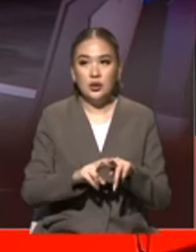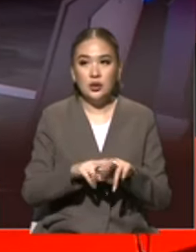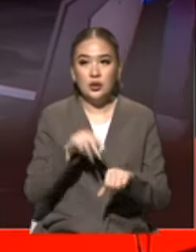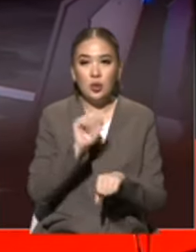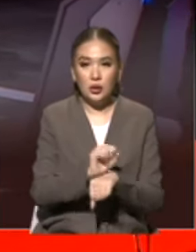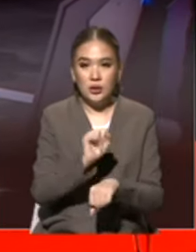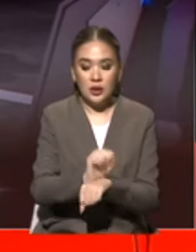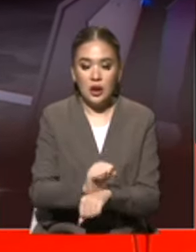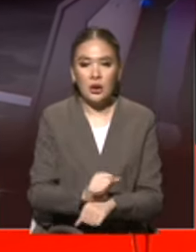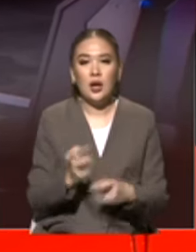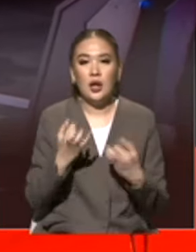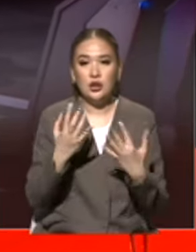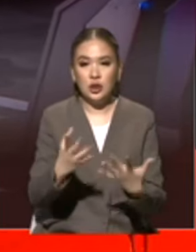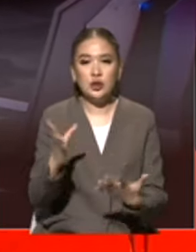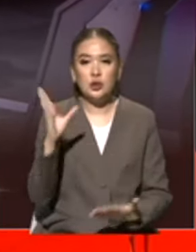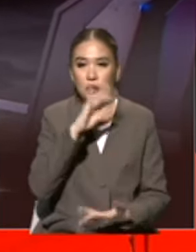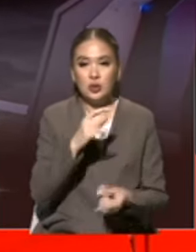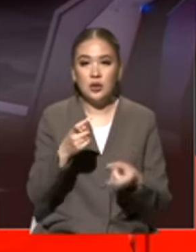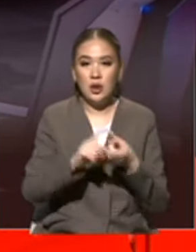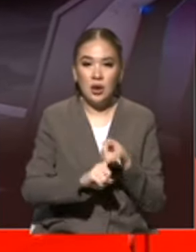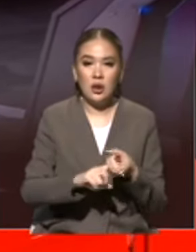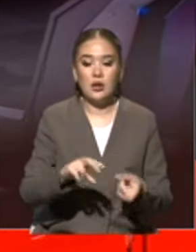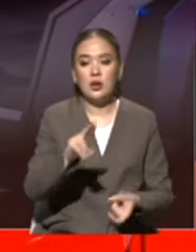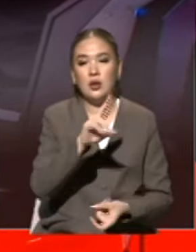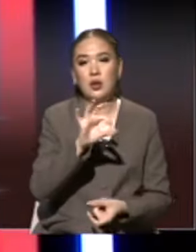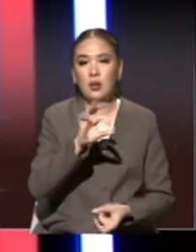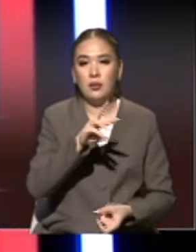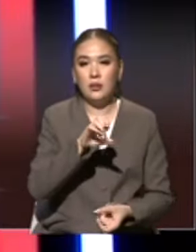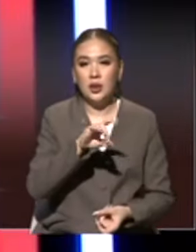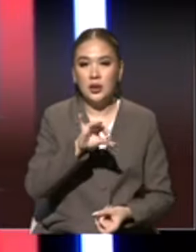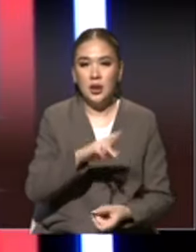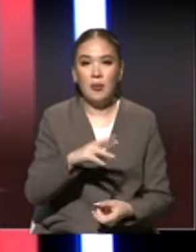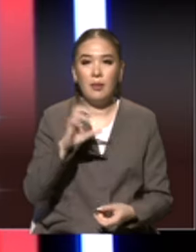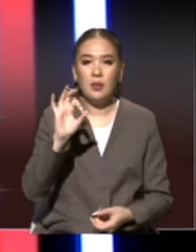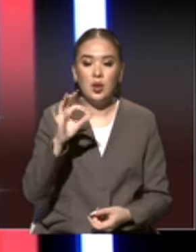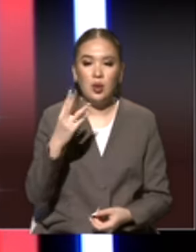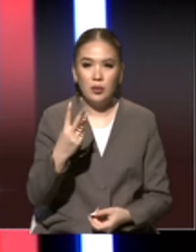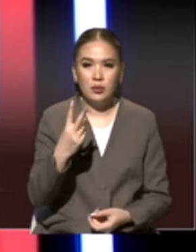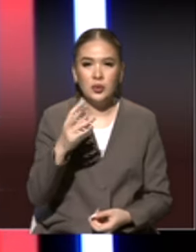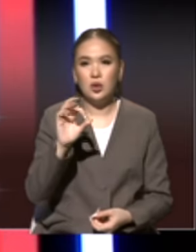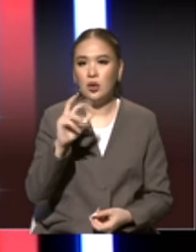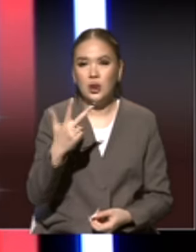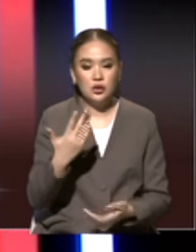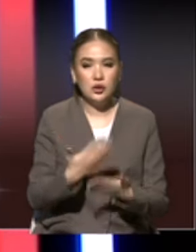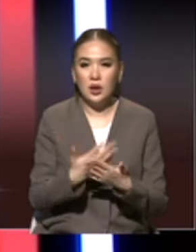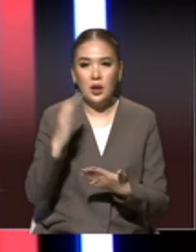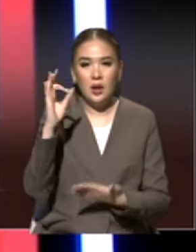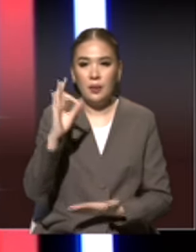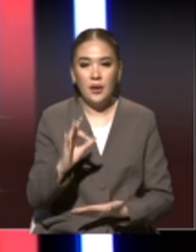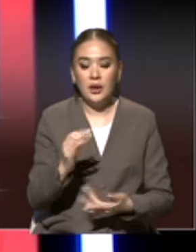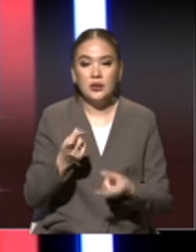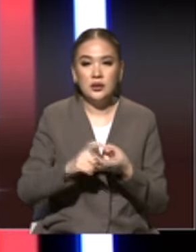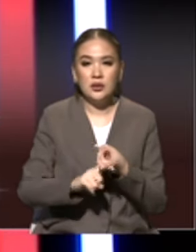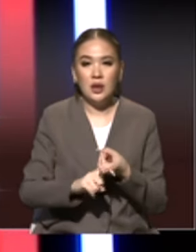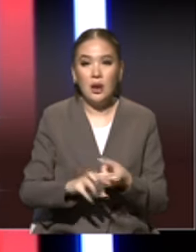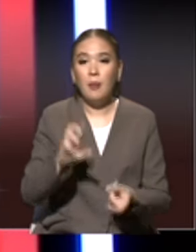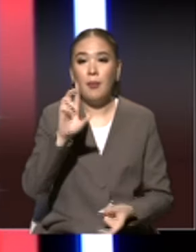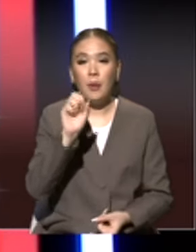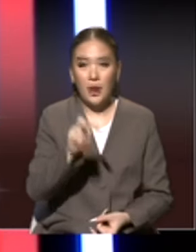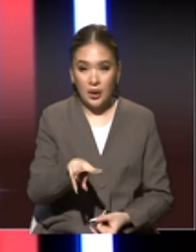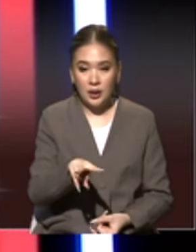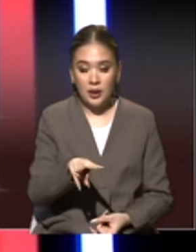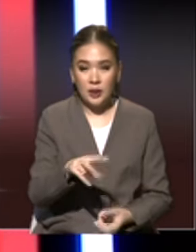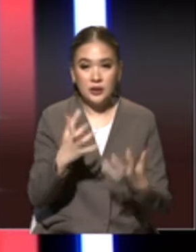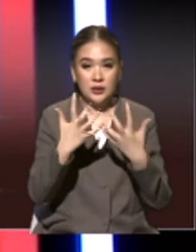етеді компанияға мысалға? 0.2 бал болсын, 0.5 бал болсын, қанша бал алып тастаса да, ол бәрін қатса береді. Ол өте жаңағы бұл балдардың көлемі жаңа